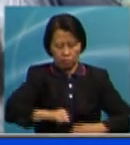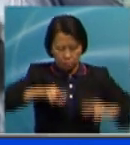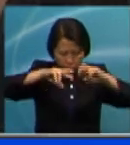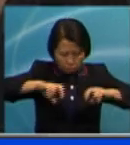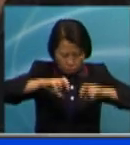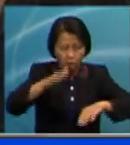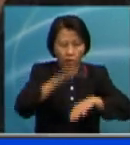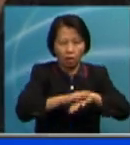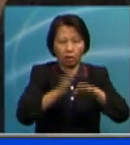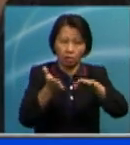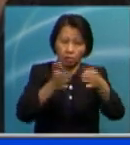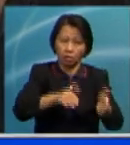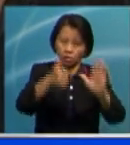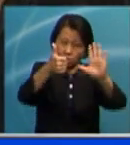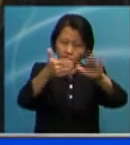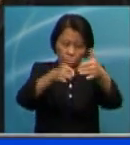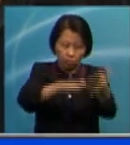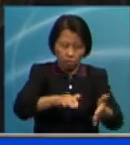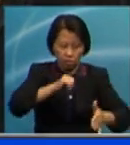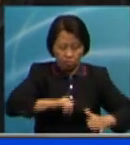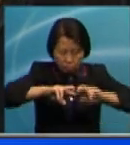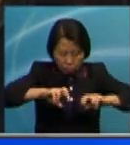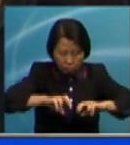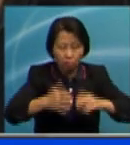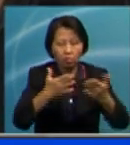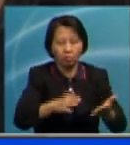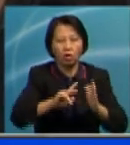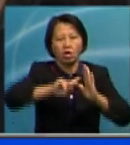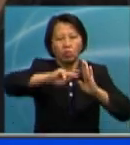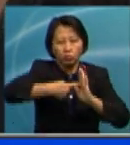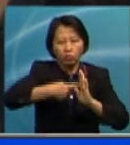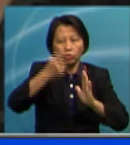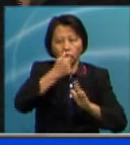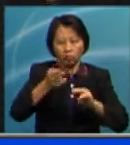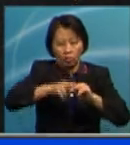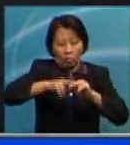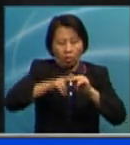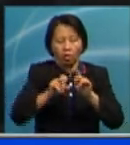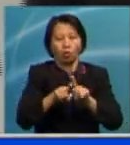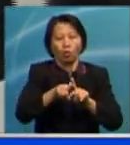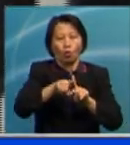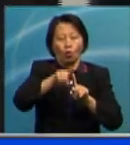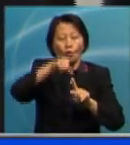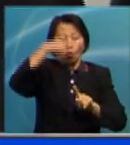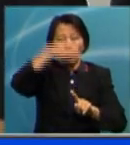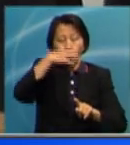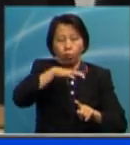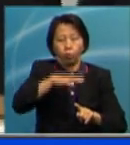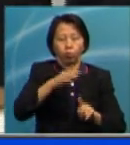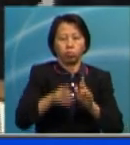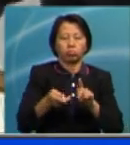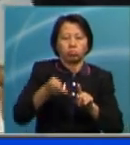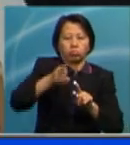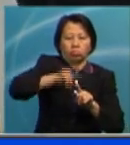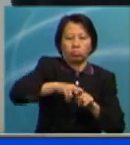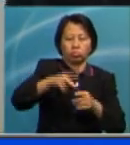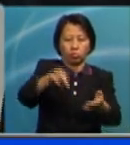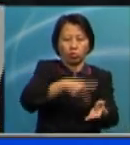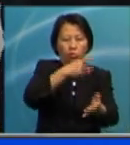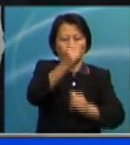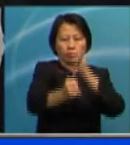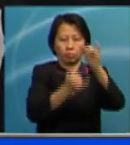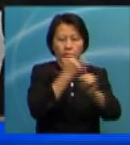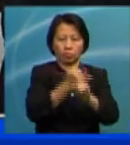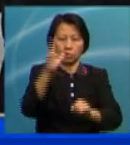dijalankan ke atas keenam-enam individu yang maut berpunca akibat peningkatan suhu badan secara mendadak konsert antarabangsa yang